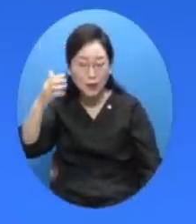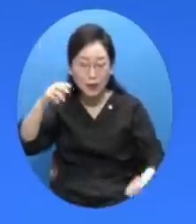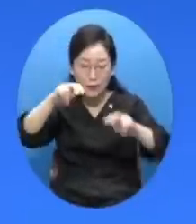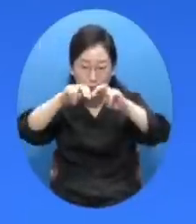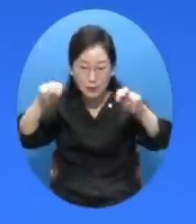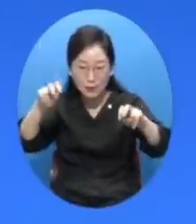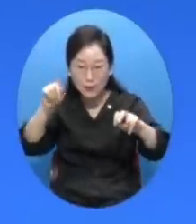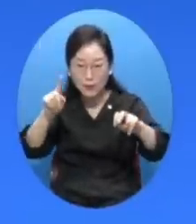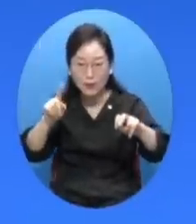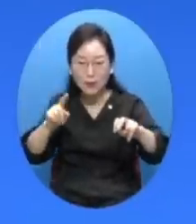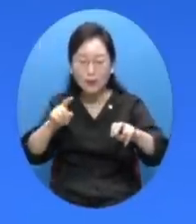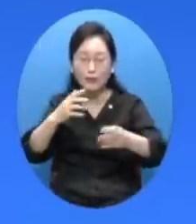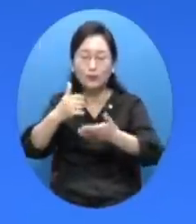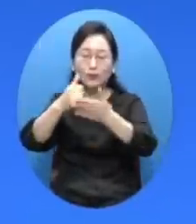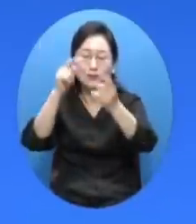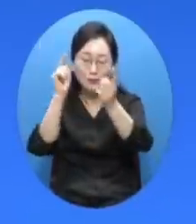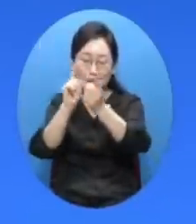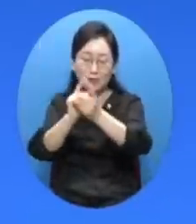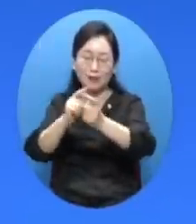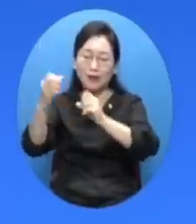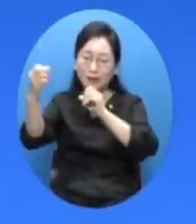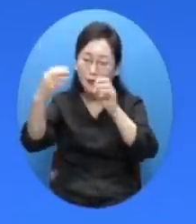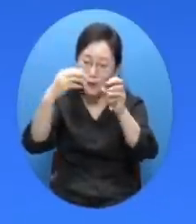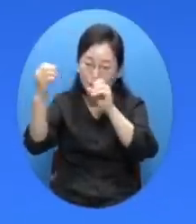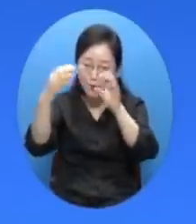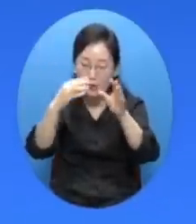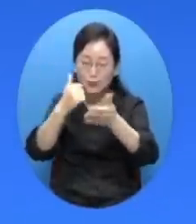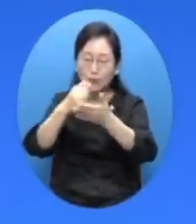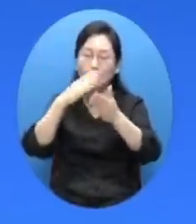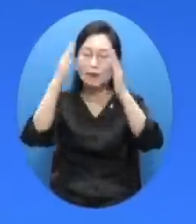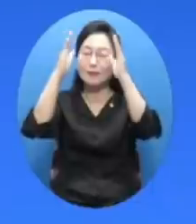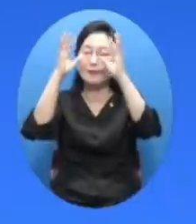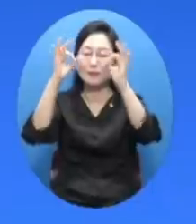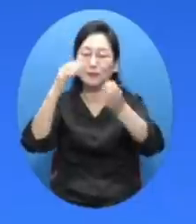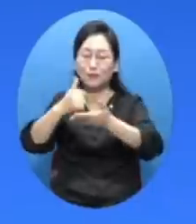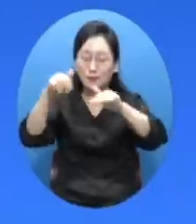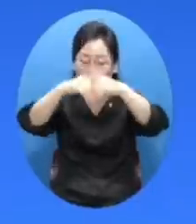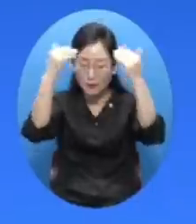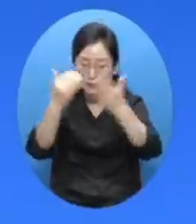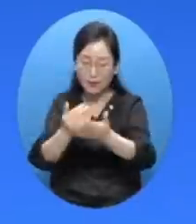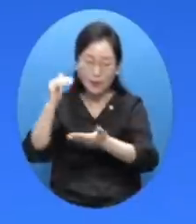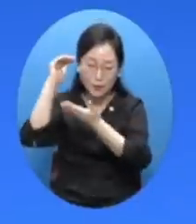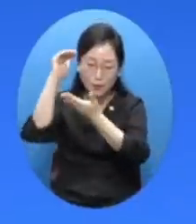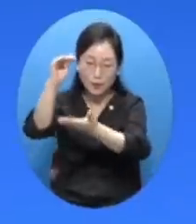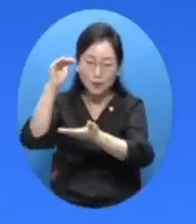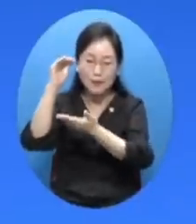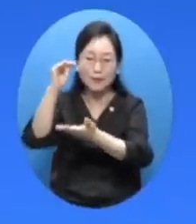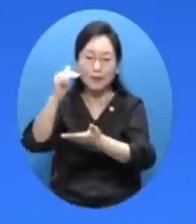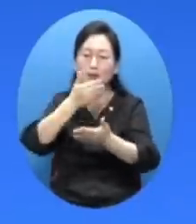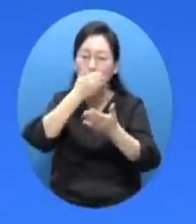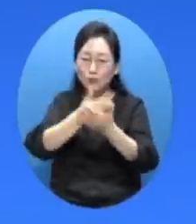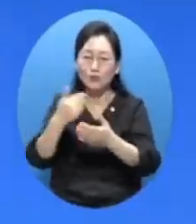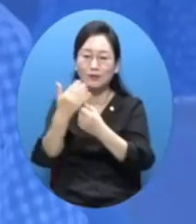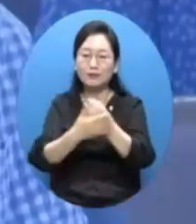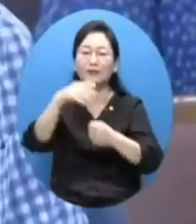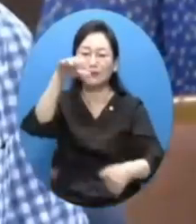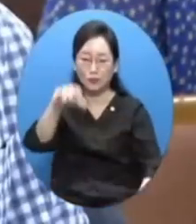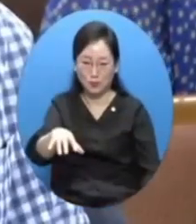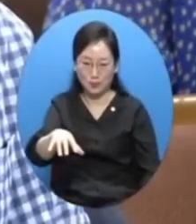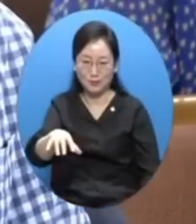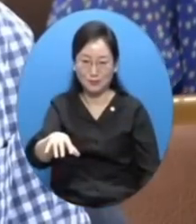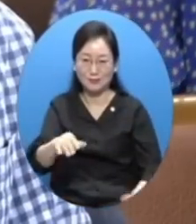대화하고 주님만 바라보고 주님 앞에 모든 것을 고백하는 귀한 은혜의 자리인 줄로